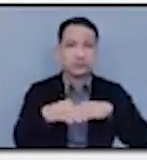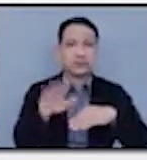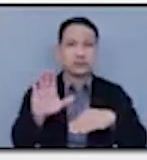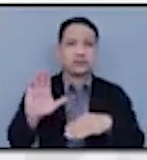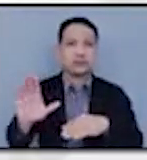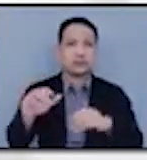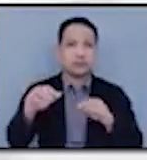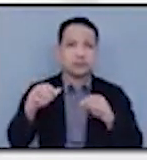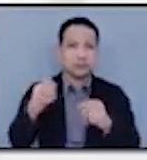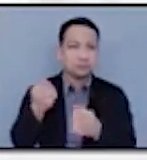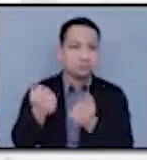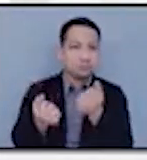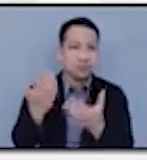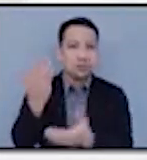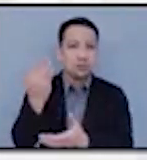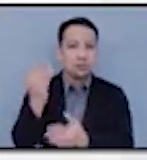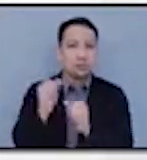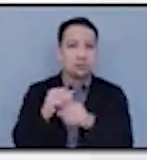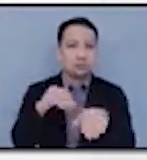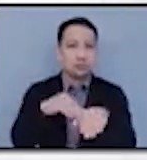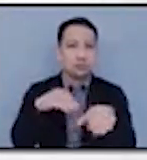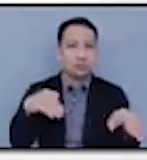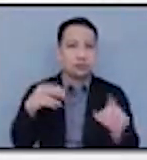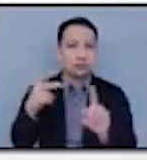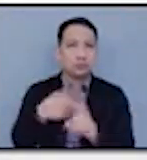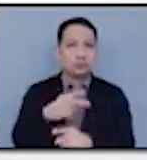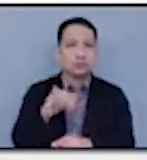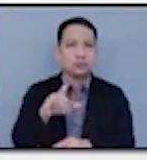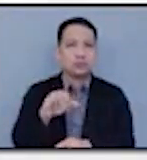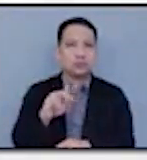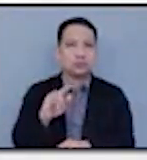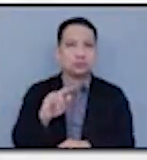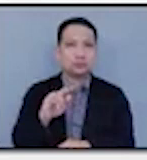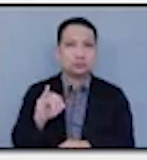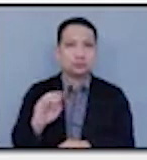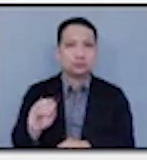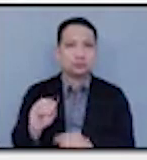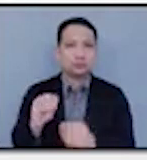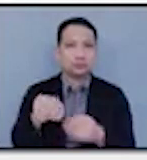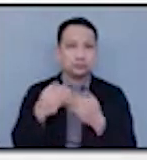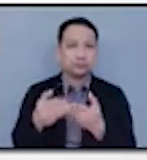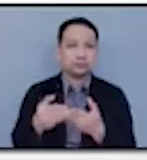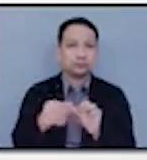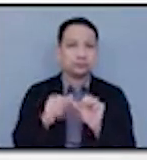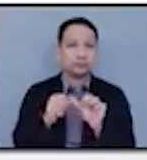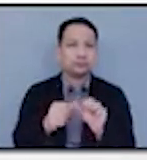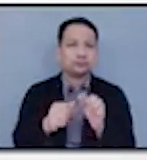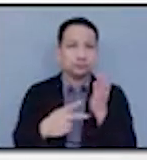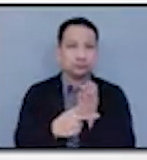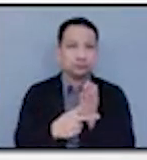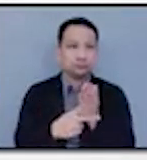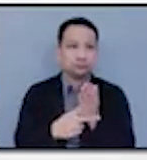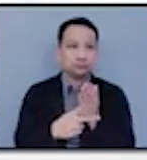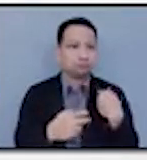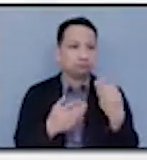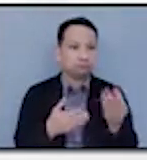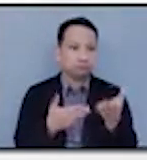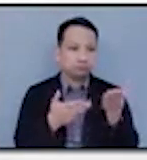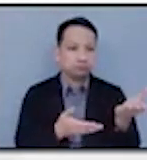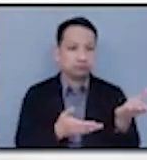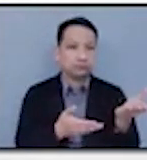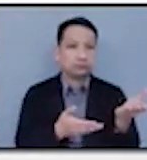motorsiklo dahil sa traffic violation. Pero sa halip na bigyan sila ng violation ticket, hiningan sila umano ng suspect